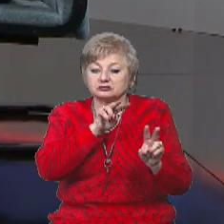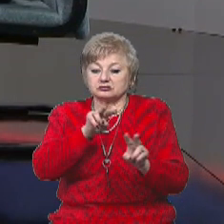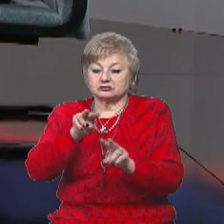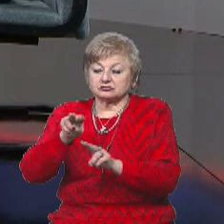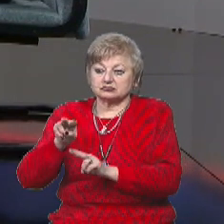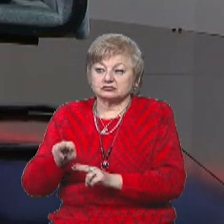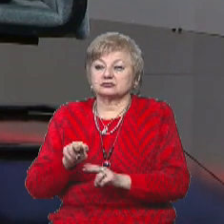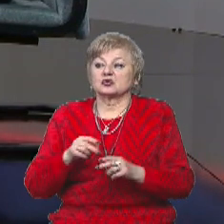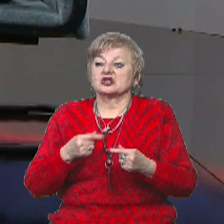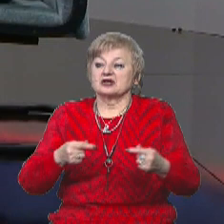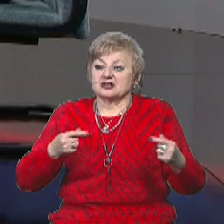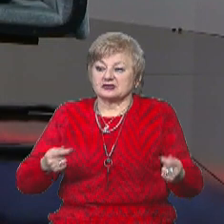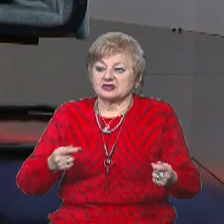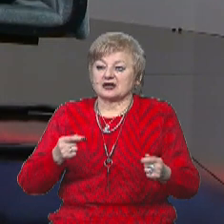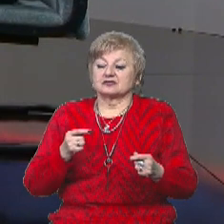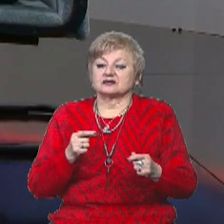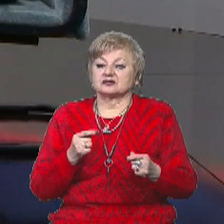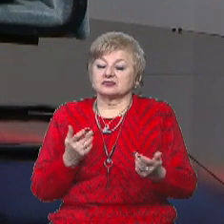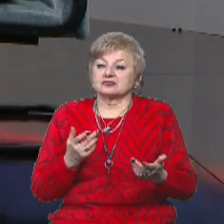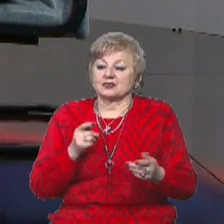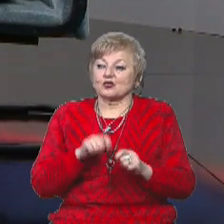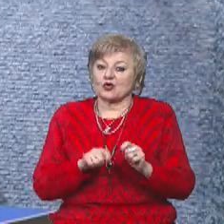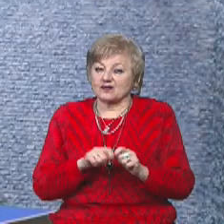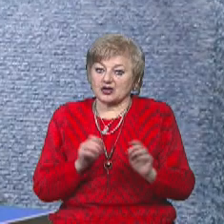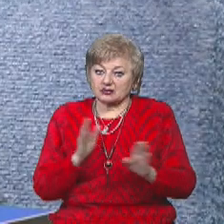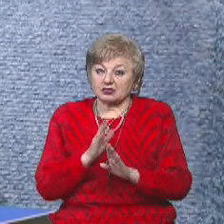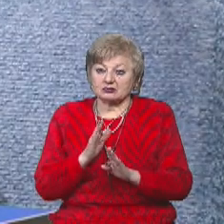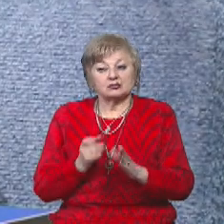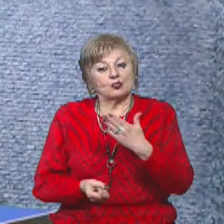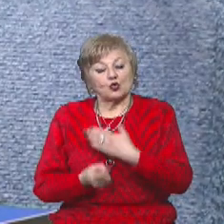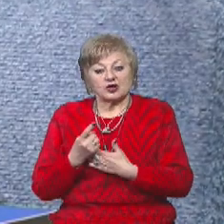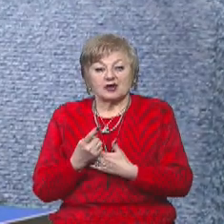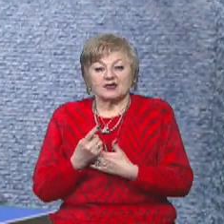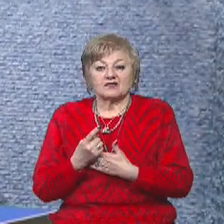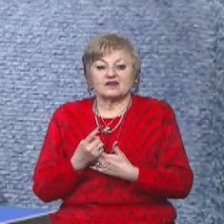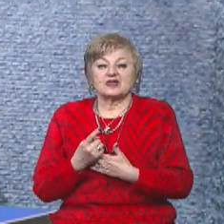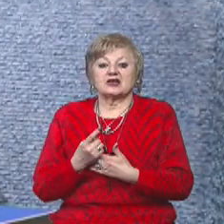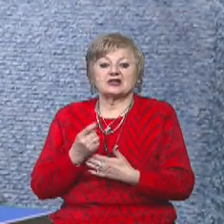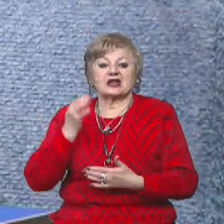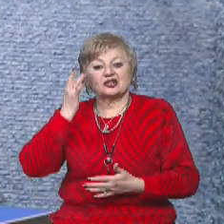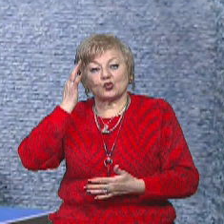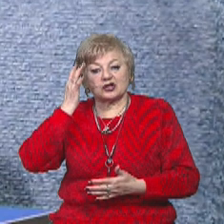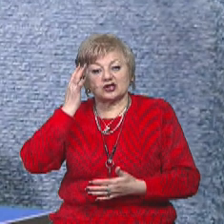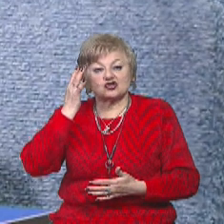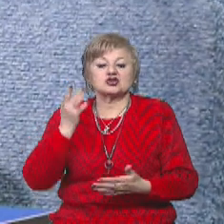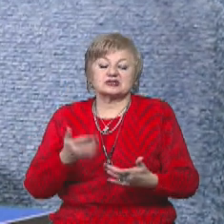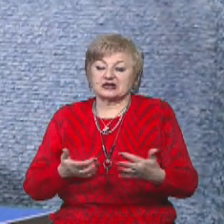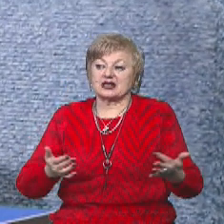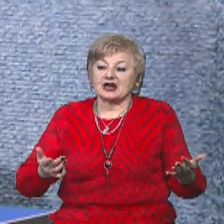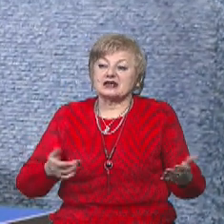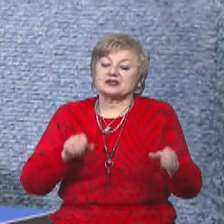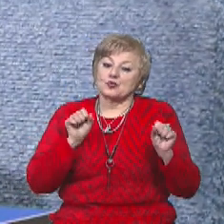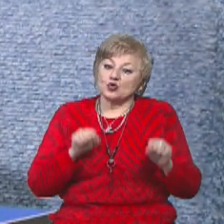ведуть спостереження за рівнем забруднювачих речовин. Все. Отже, з'явилися і нові інституційні, ідеологічні, сказати так,